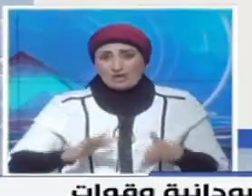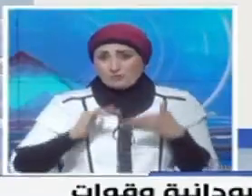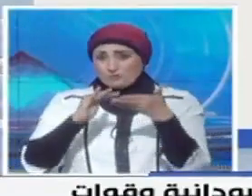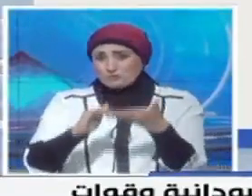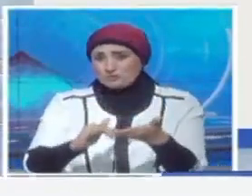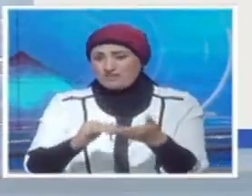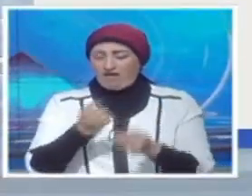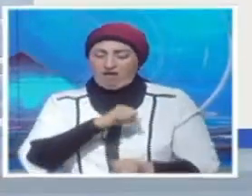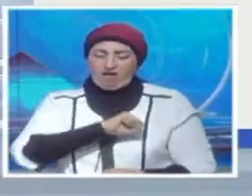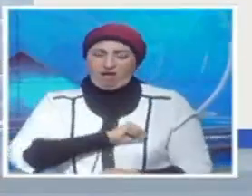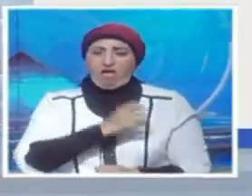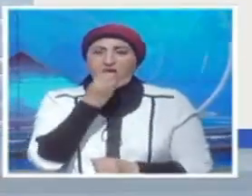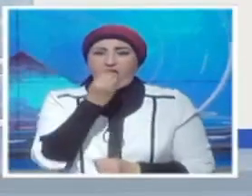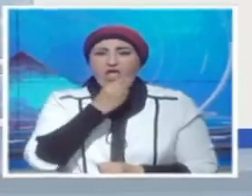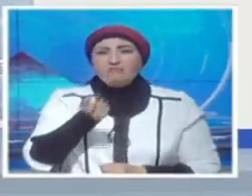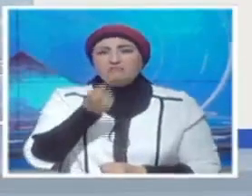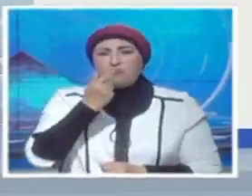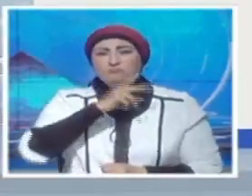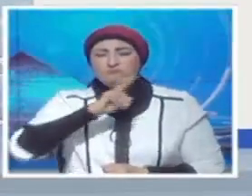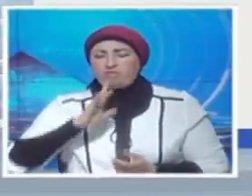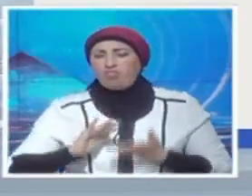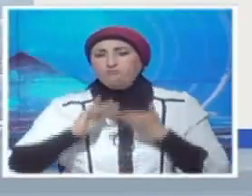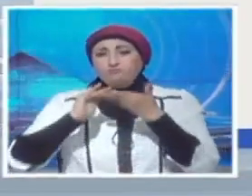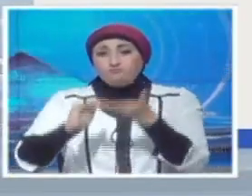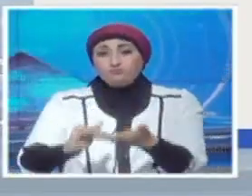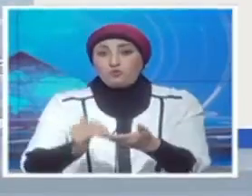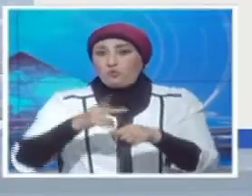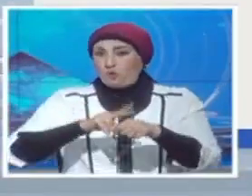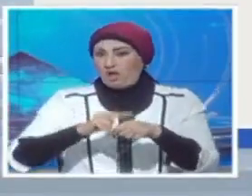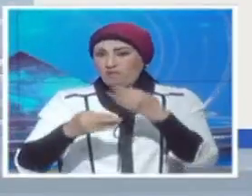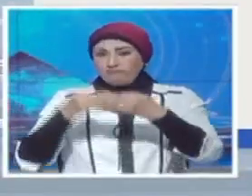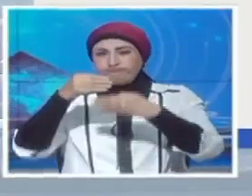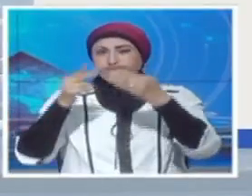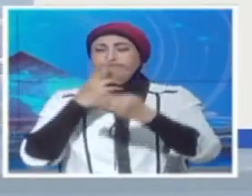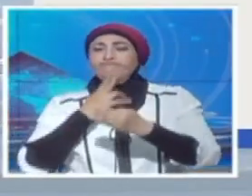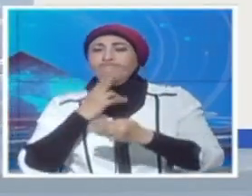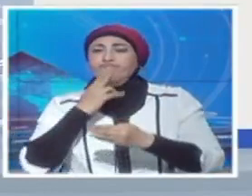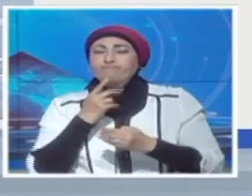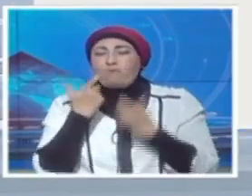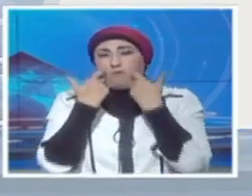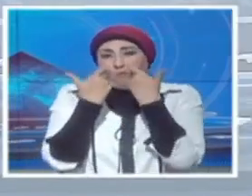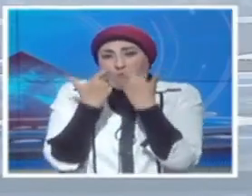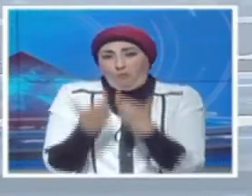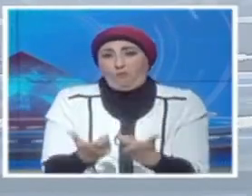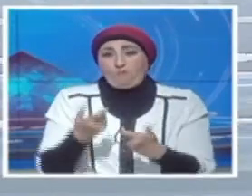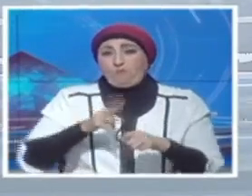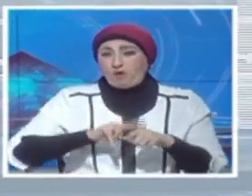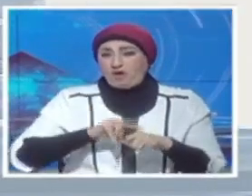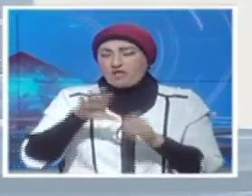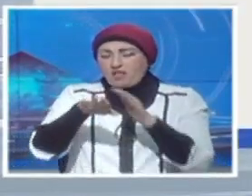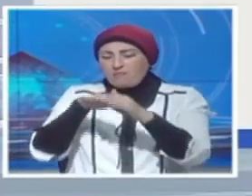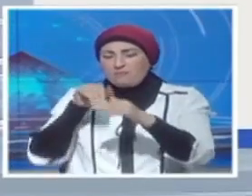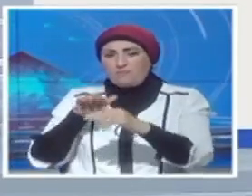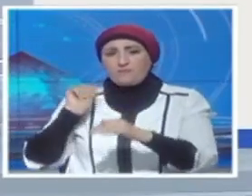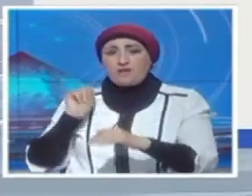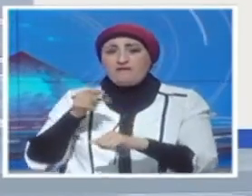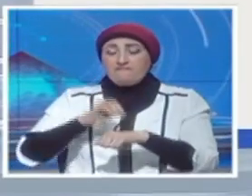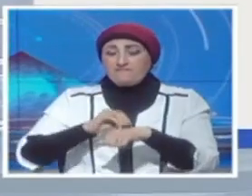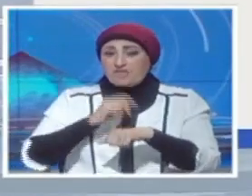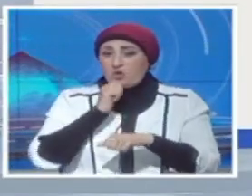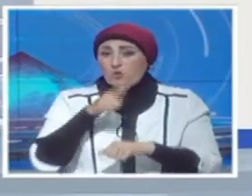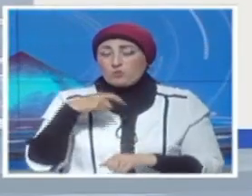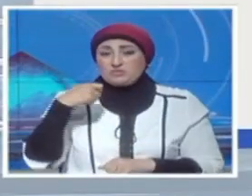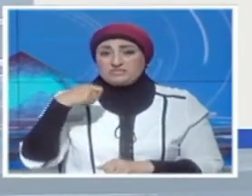لوصول المساعدات الإنسانية والإغاثية والحفاظ على المنشآت والمرافق العامة وتسهيل عمليات الإجلاء.